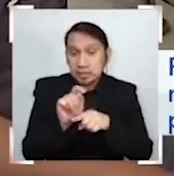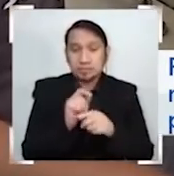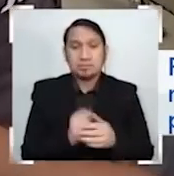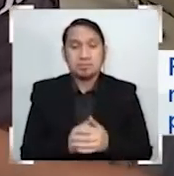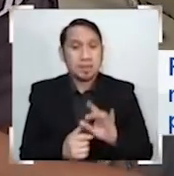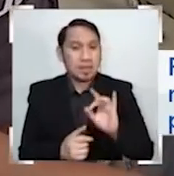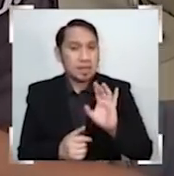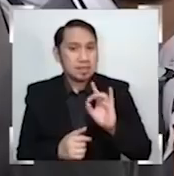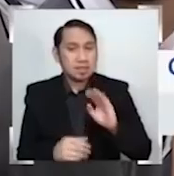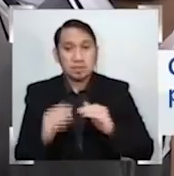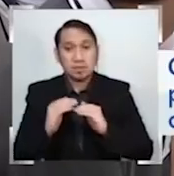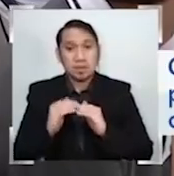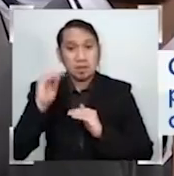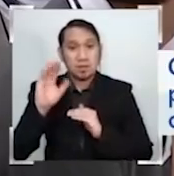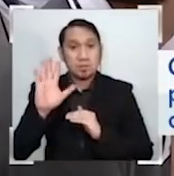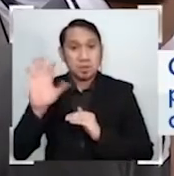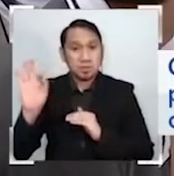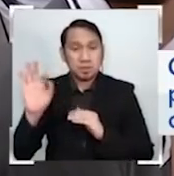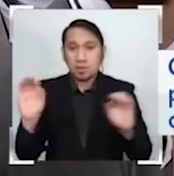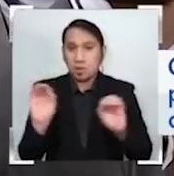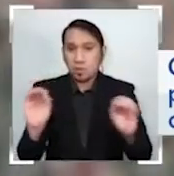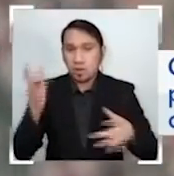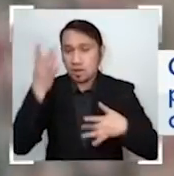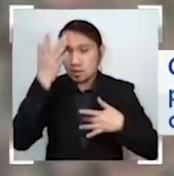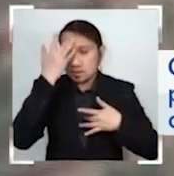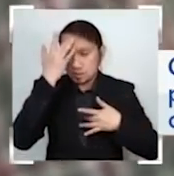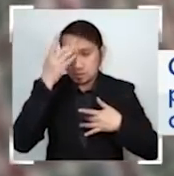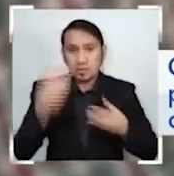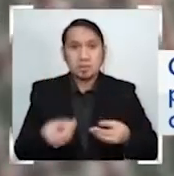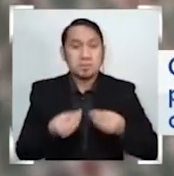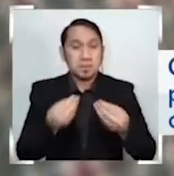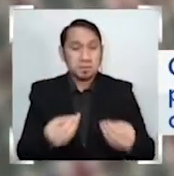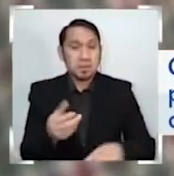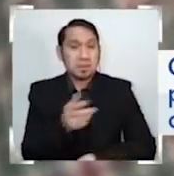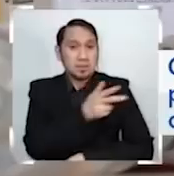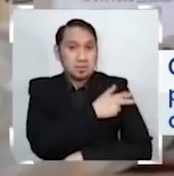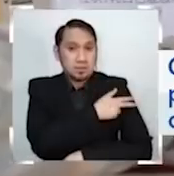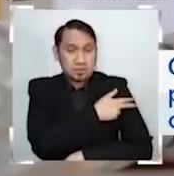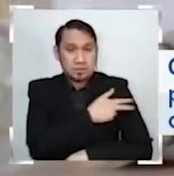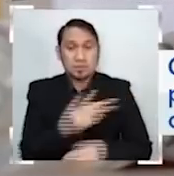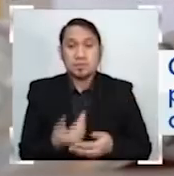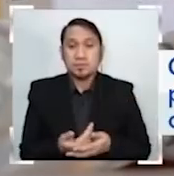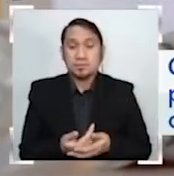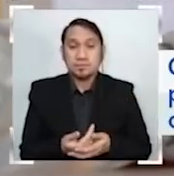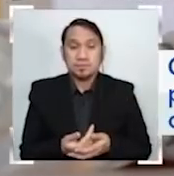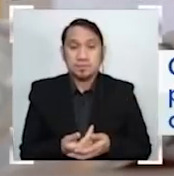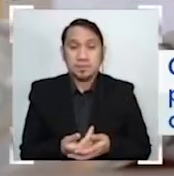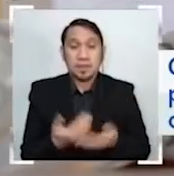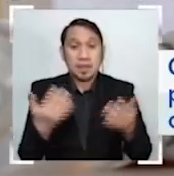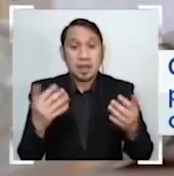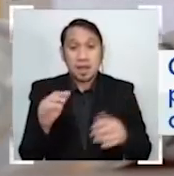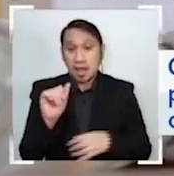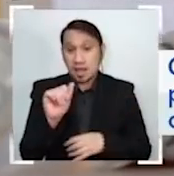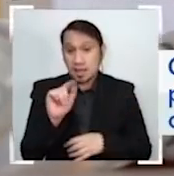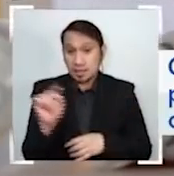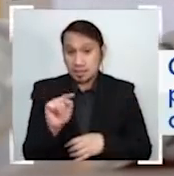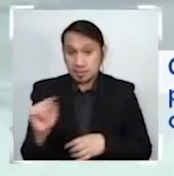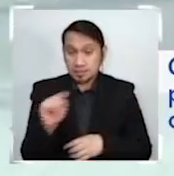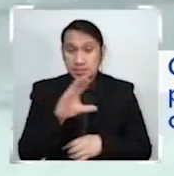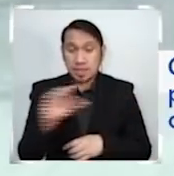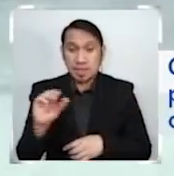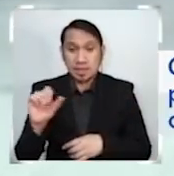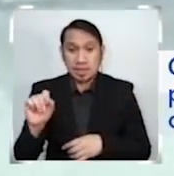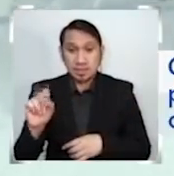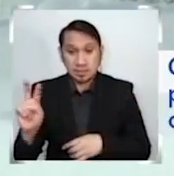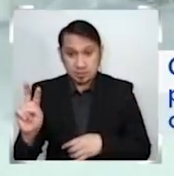59 years old na walang mga comorbidity o sakit ang bibigyan ng booster shot sa mga drugstore. AstraZeneca at Sinovac ang ginagamit na bakuna